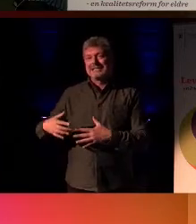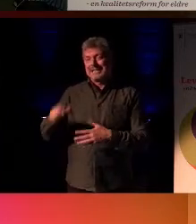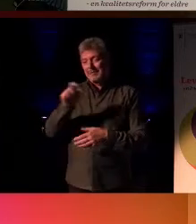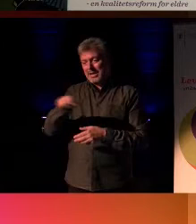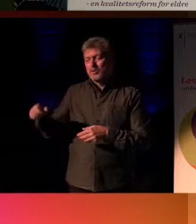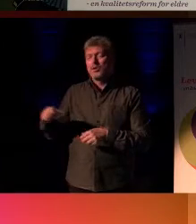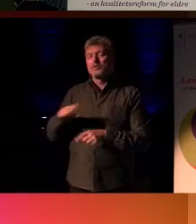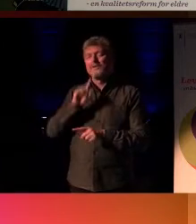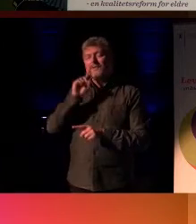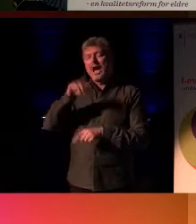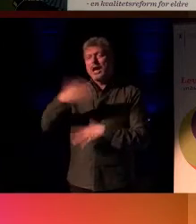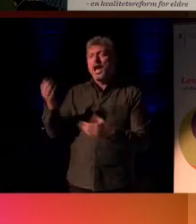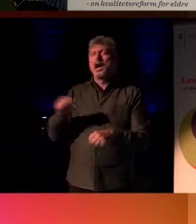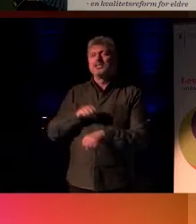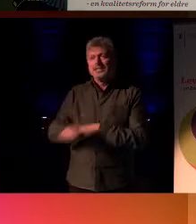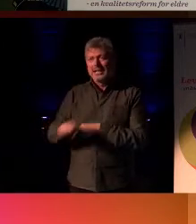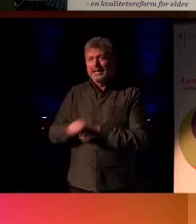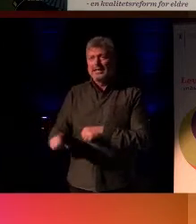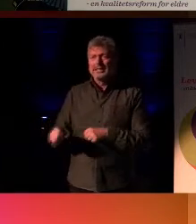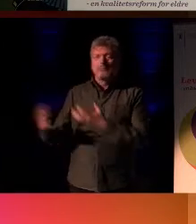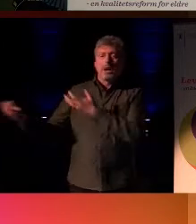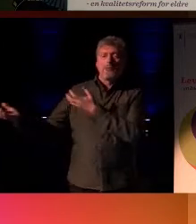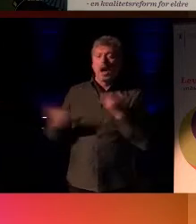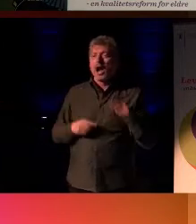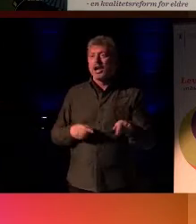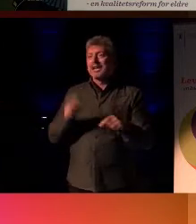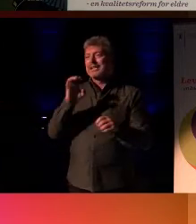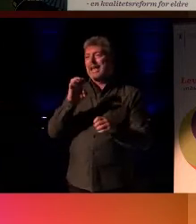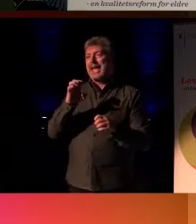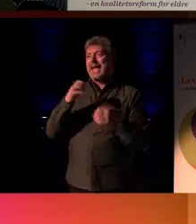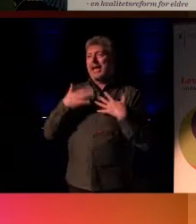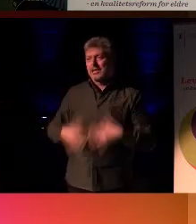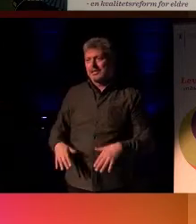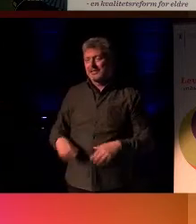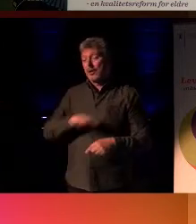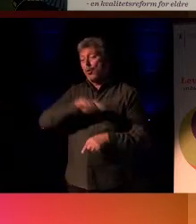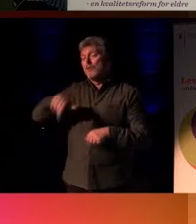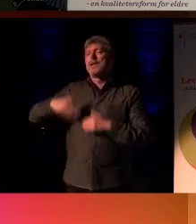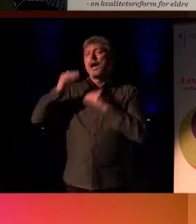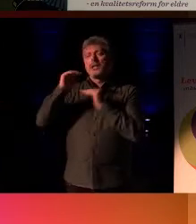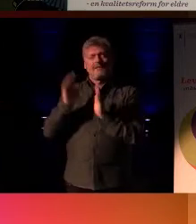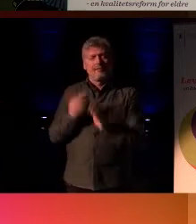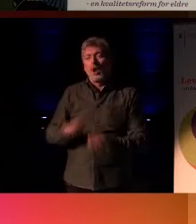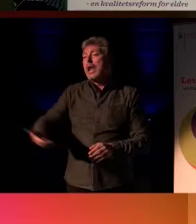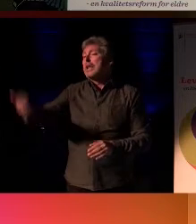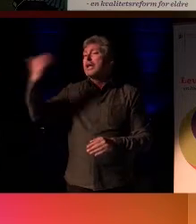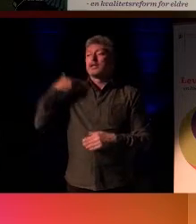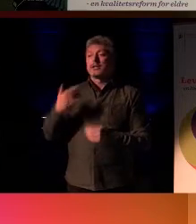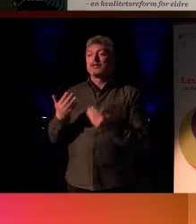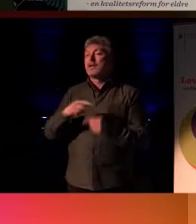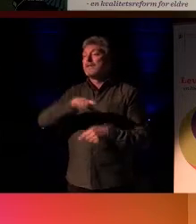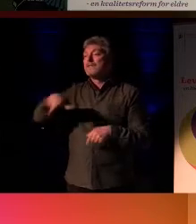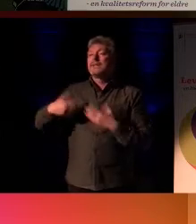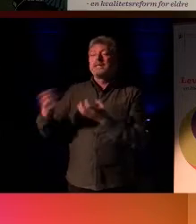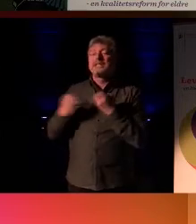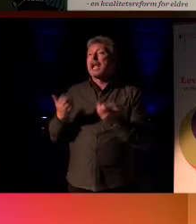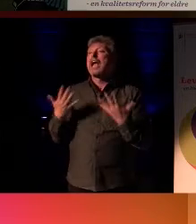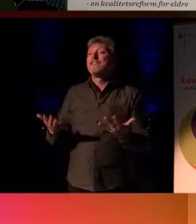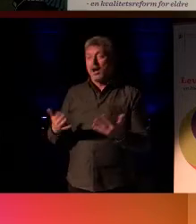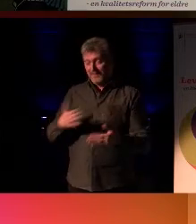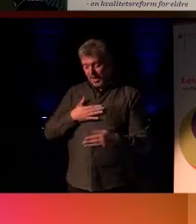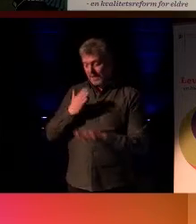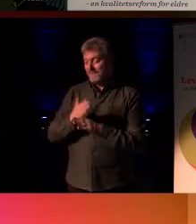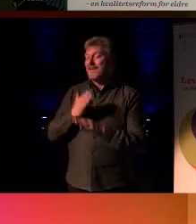dag med manglende e-helse. Og vi har definert for lenge siden hva vi egentlig trenger. Det handler